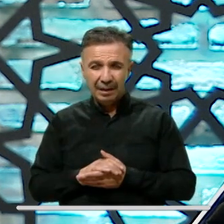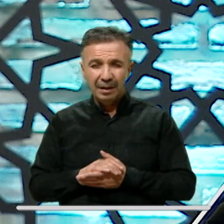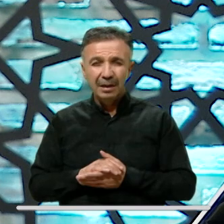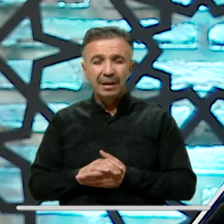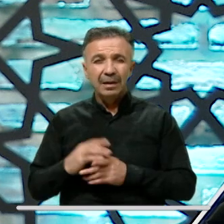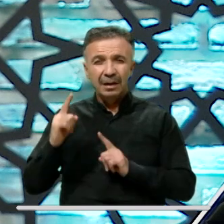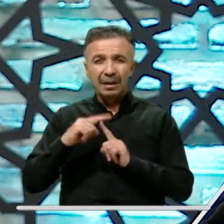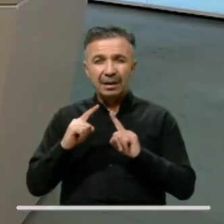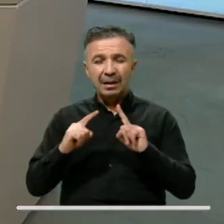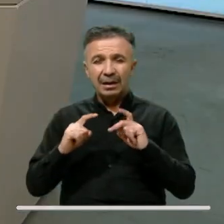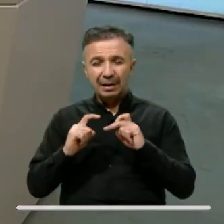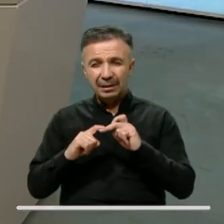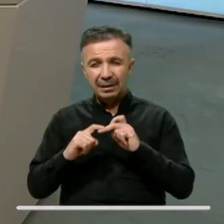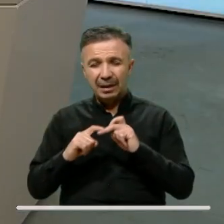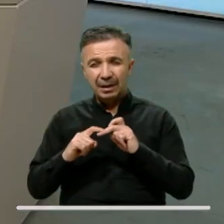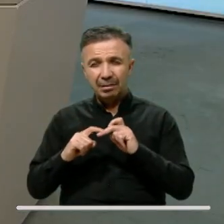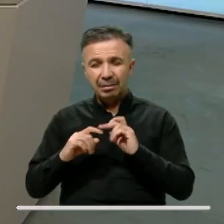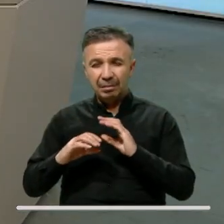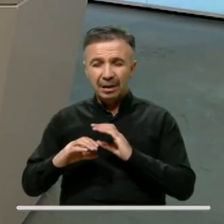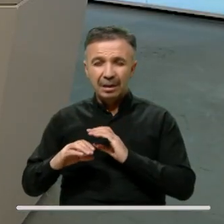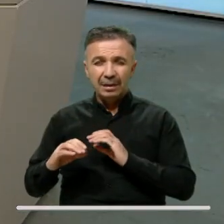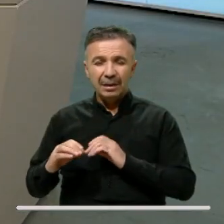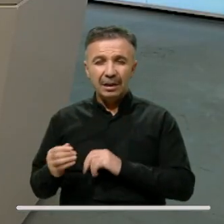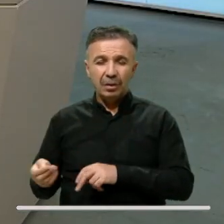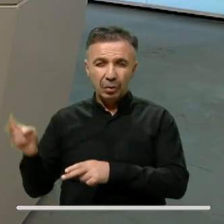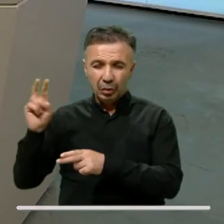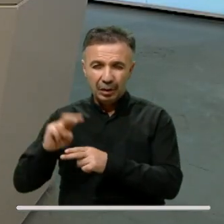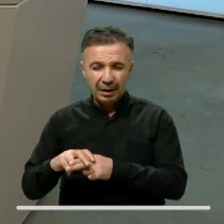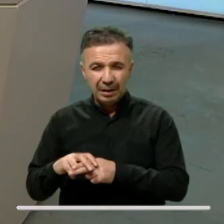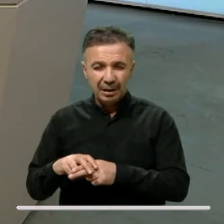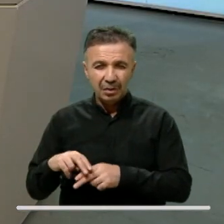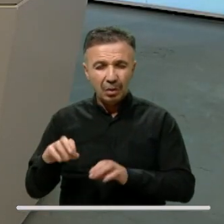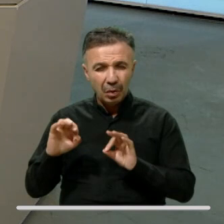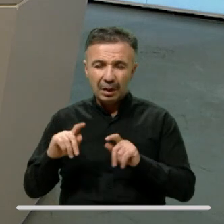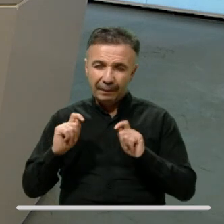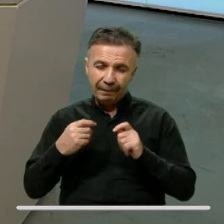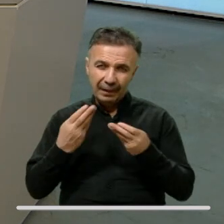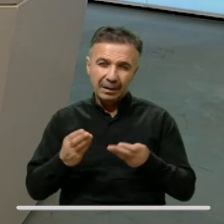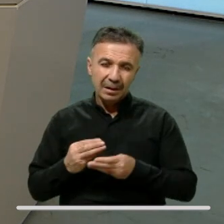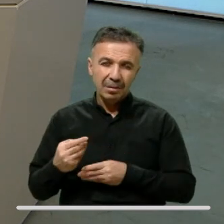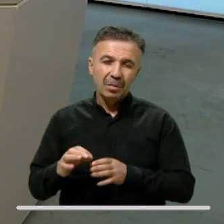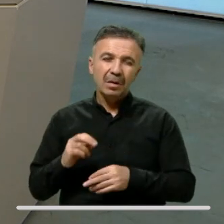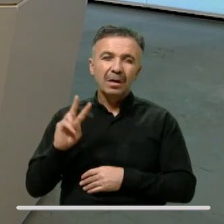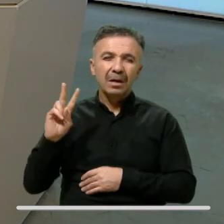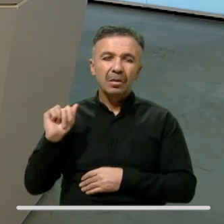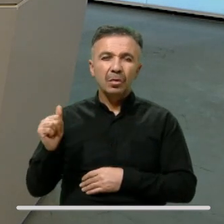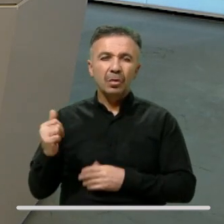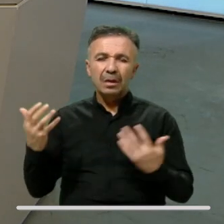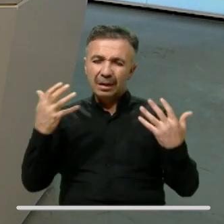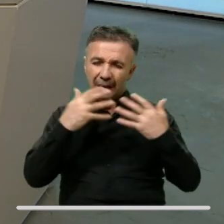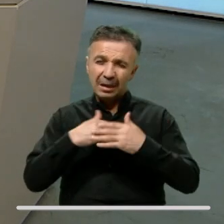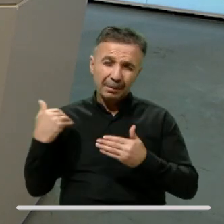yükleyeceğiz. Ancak o zaman vereceğiz. Tabii birkaç defa filan gün geliyorum, filan gün. Ben iki gün akşama kadar